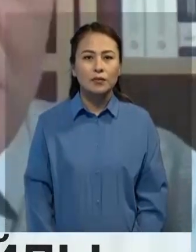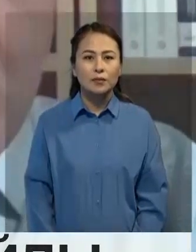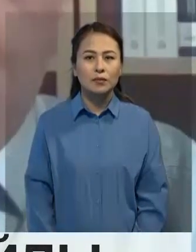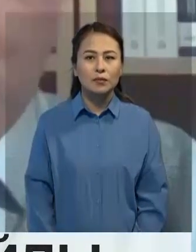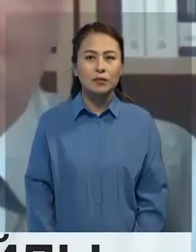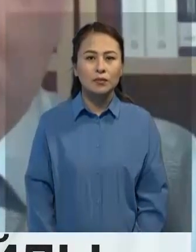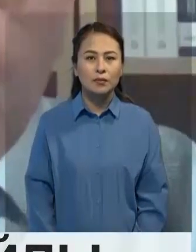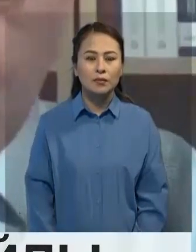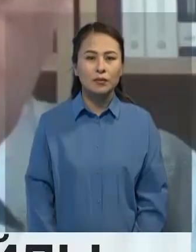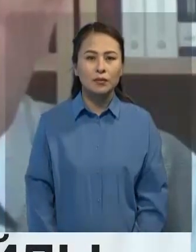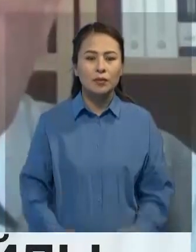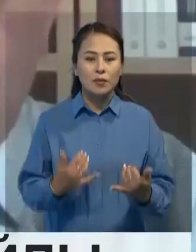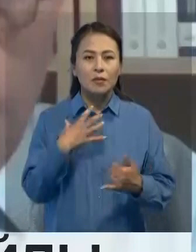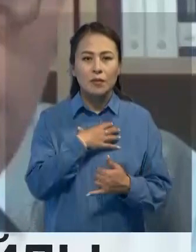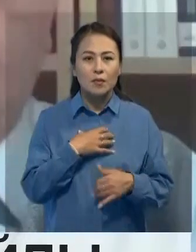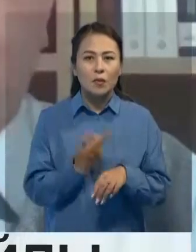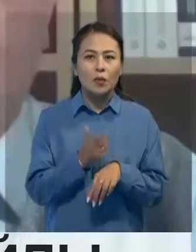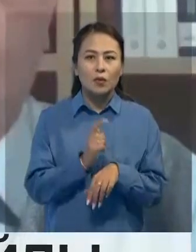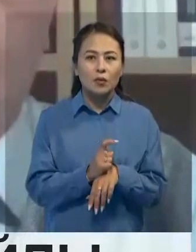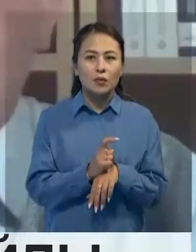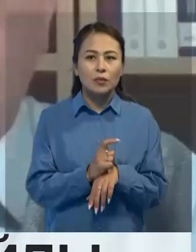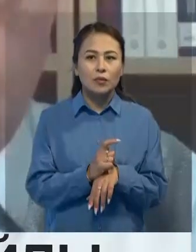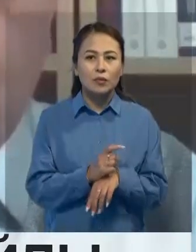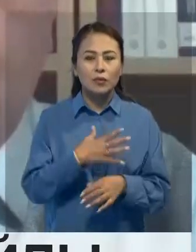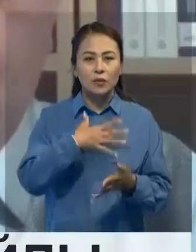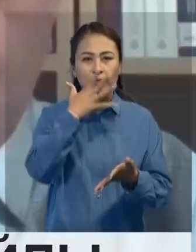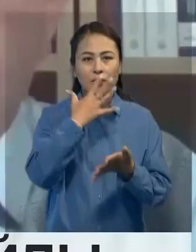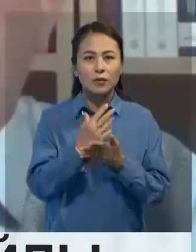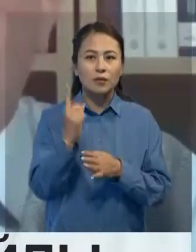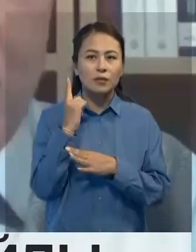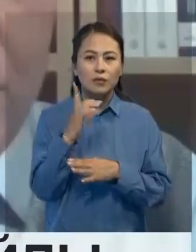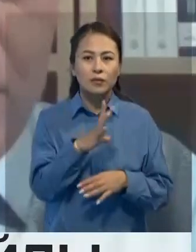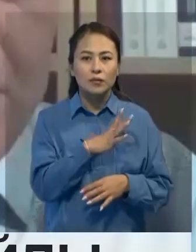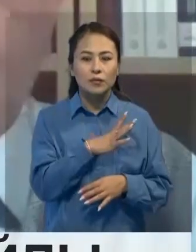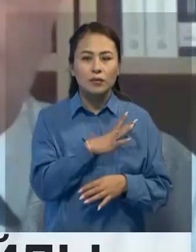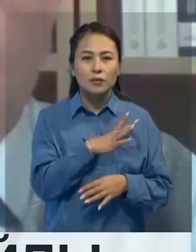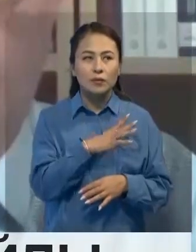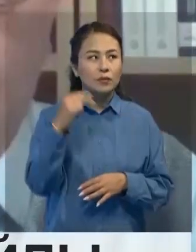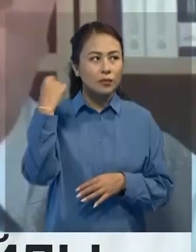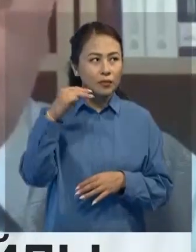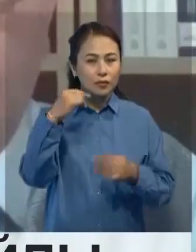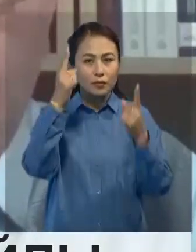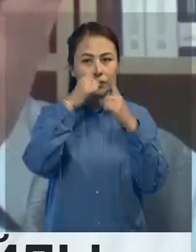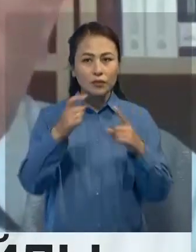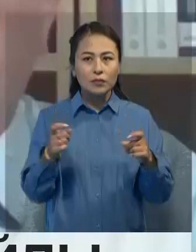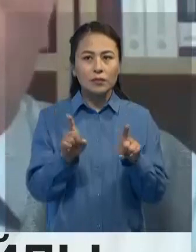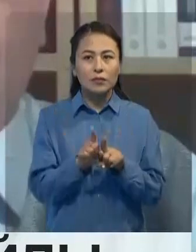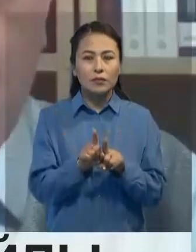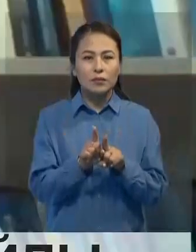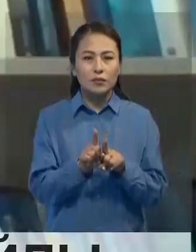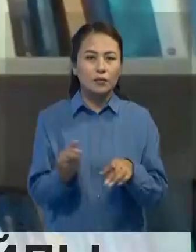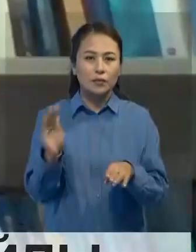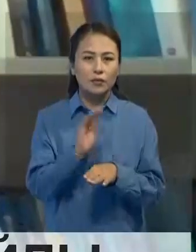Сәлеметсіздер ме? Бұл заңның маңызы өте маңызды, өйткені өзіміз күтіп отырдық. Міне президенттік жарлығы бүгін шықты, енді ол